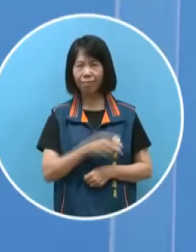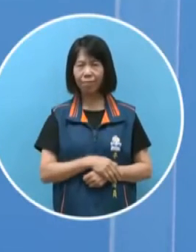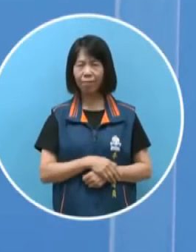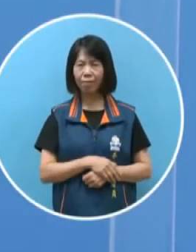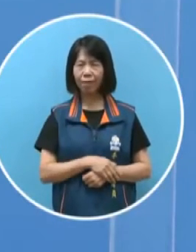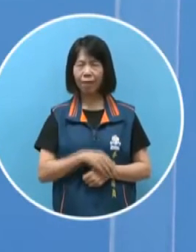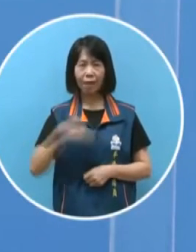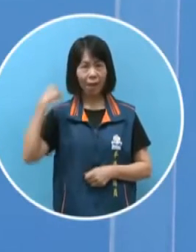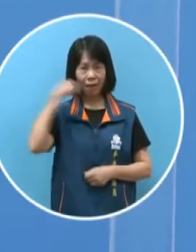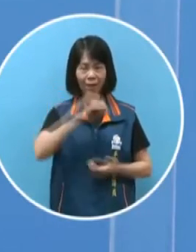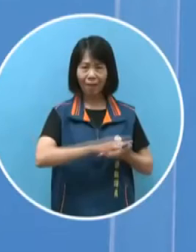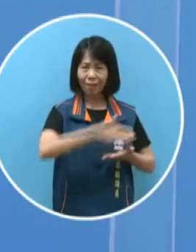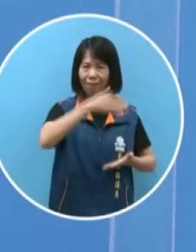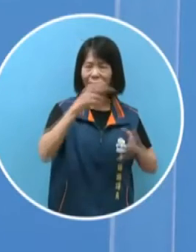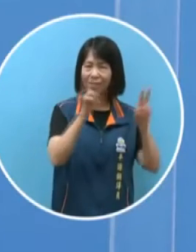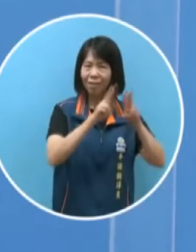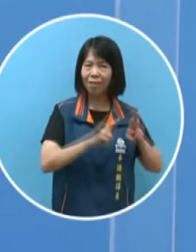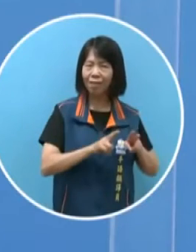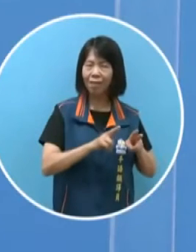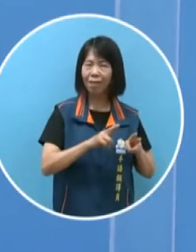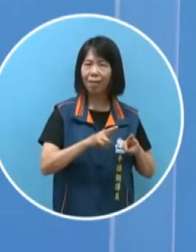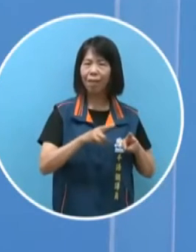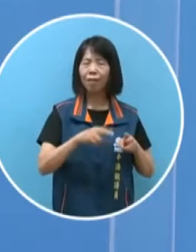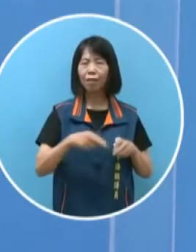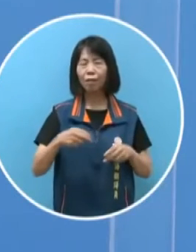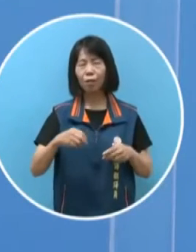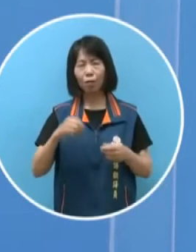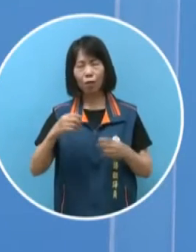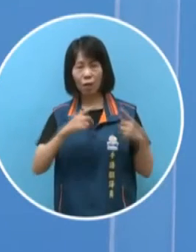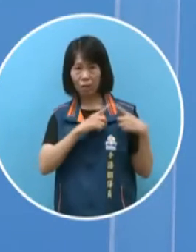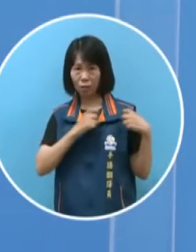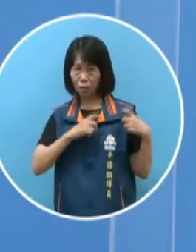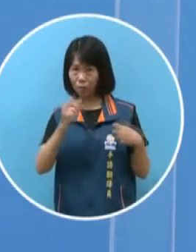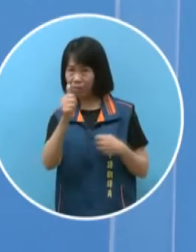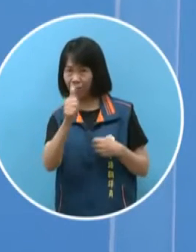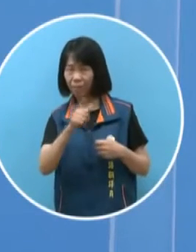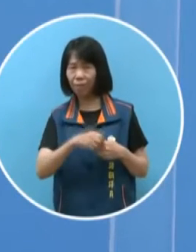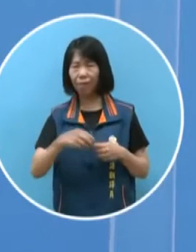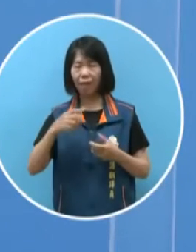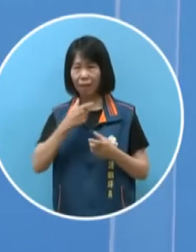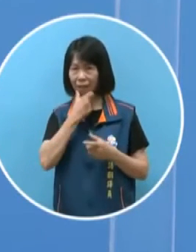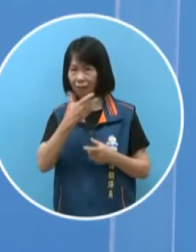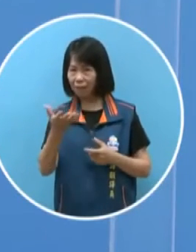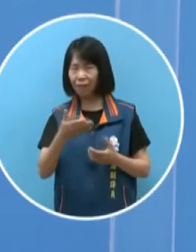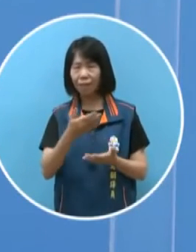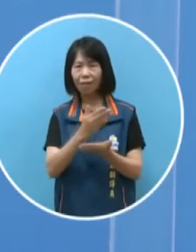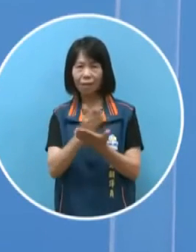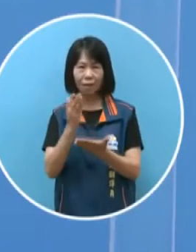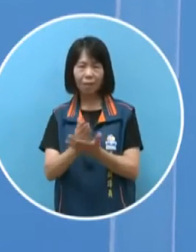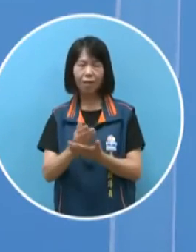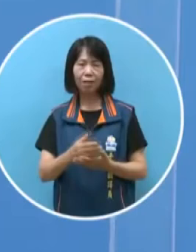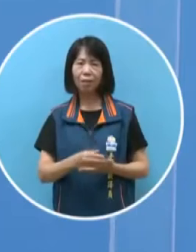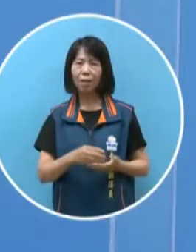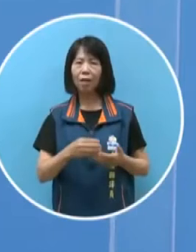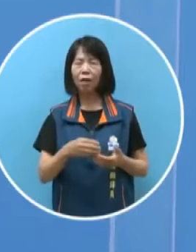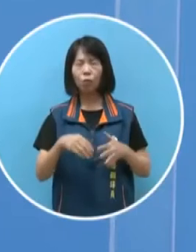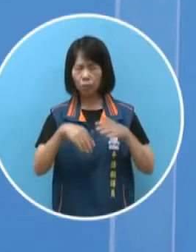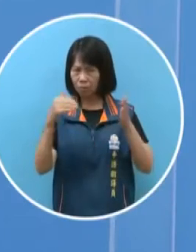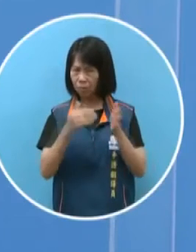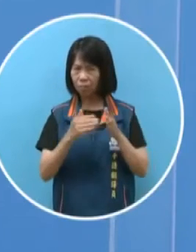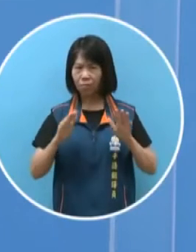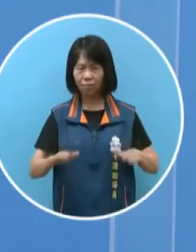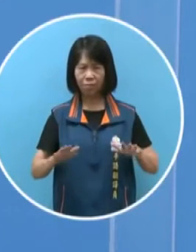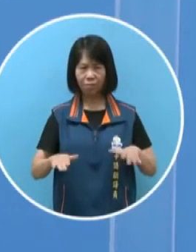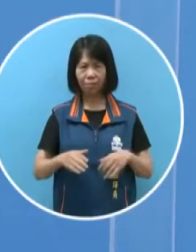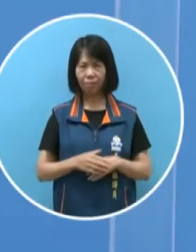是台积电，不管是郭董，不管是慈济，不管是花莲微景盛虹集团，到目前